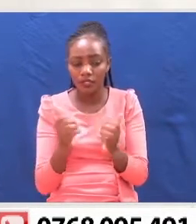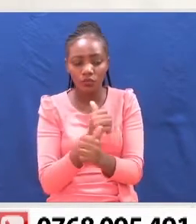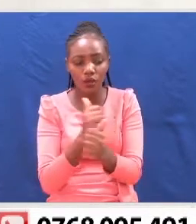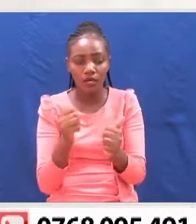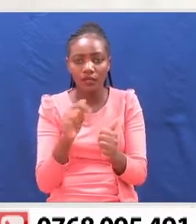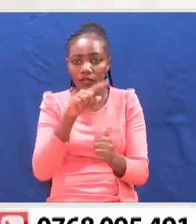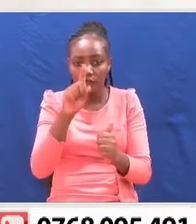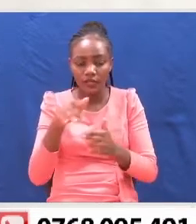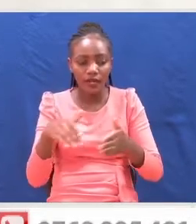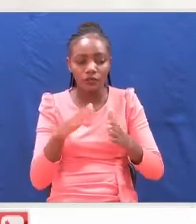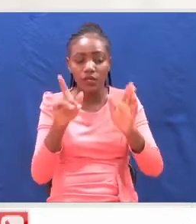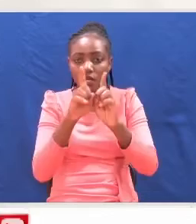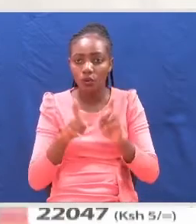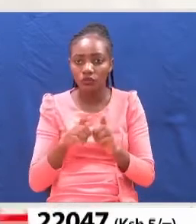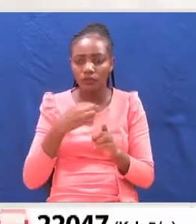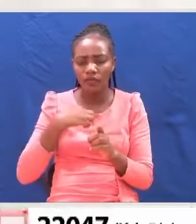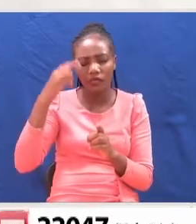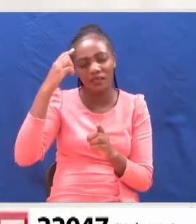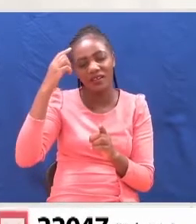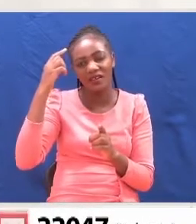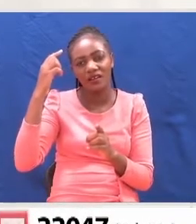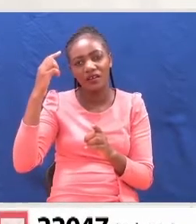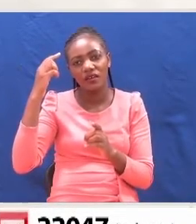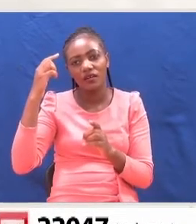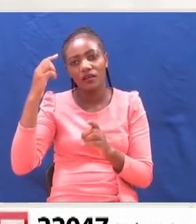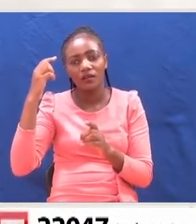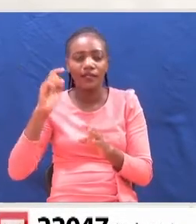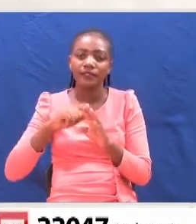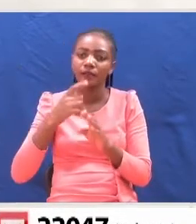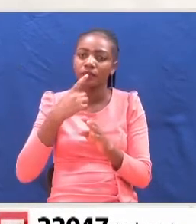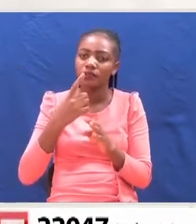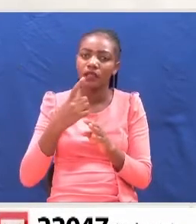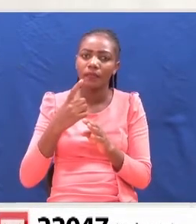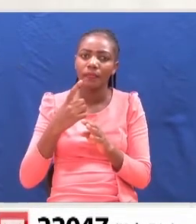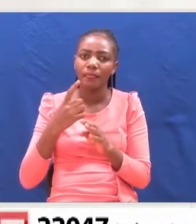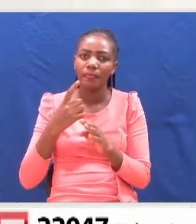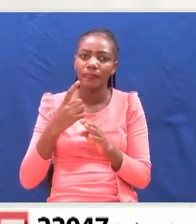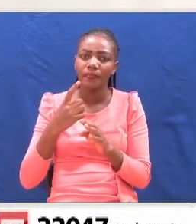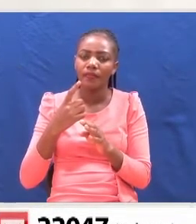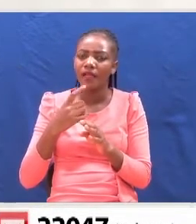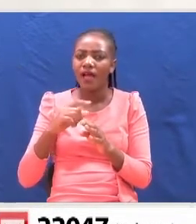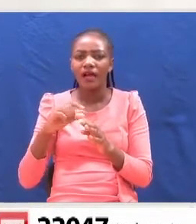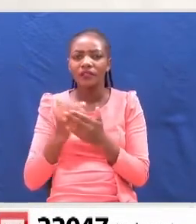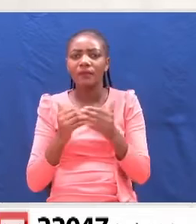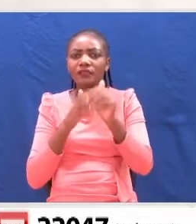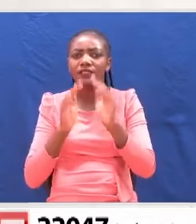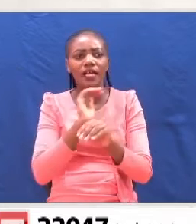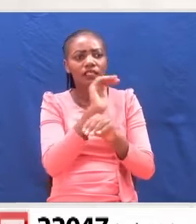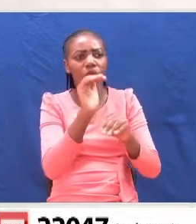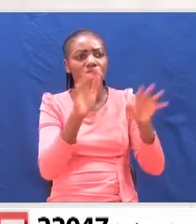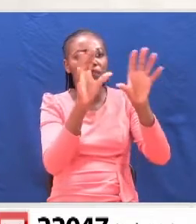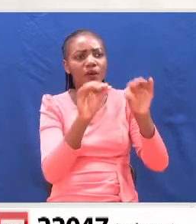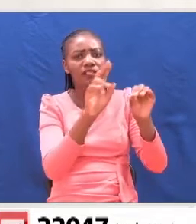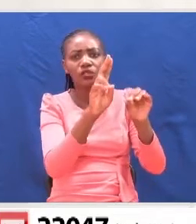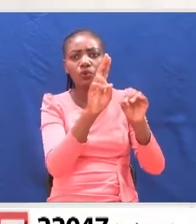nzuri. Nafikiria licha ya kwamba alikuwa amesema pengine zitarejeshwa, lakini nafikiri viongozi wengi wamemuomba rais